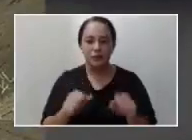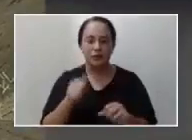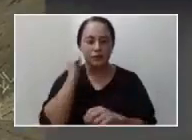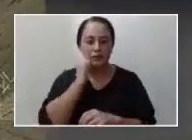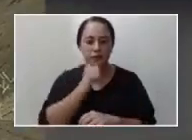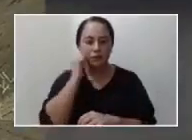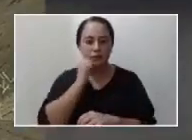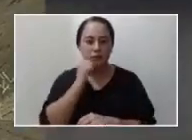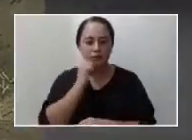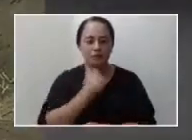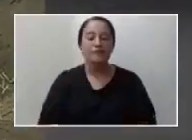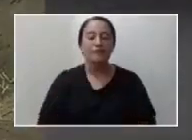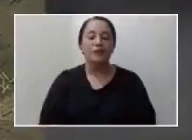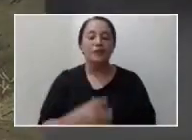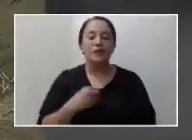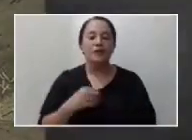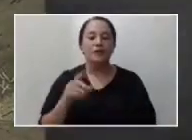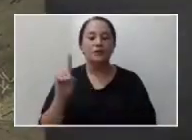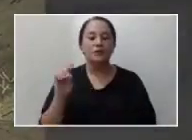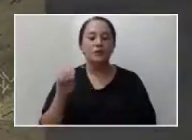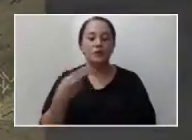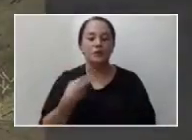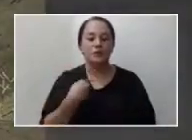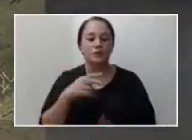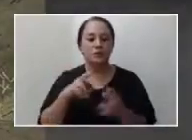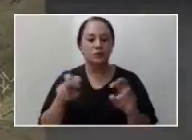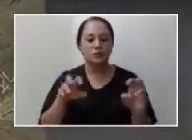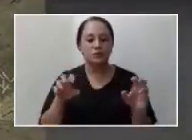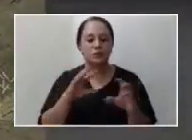Laurel ang evacuation sa ilang barangay doon.